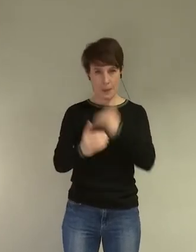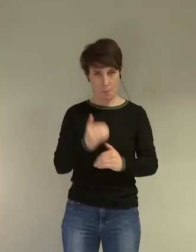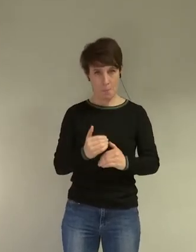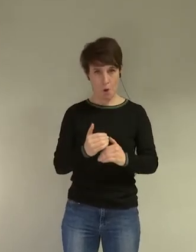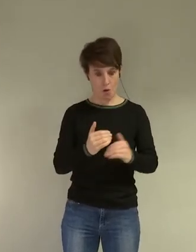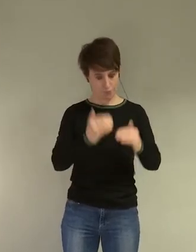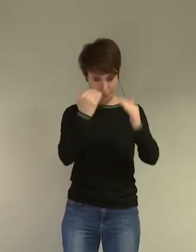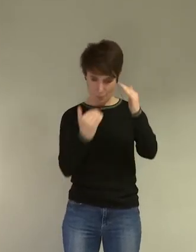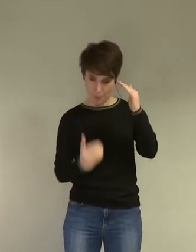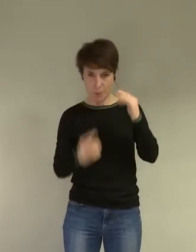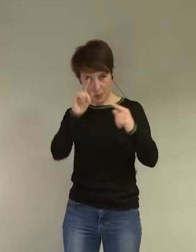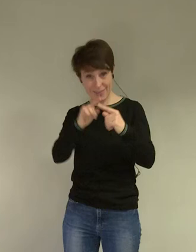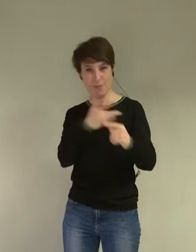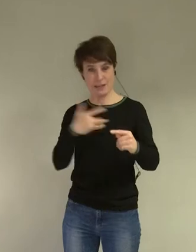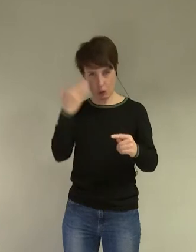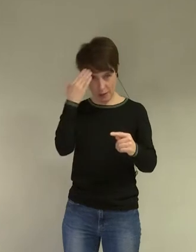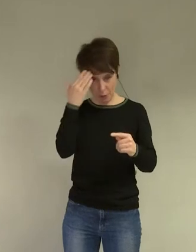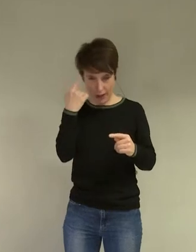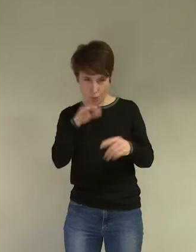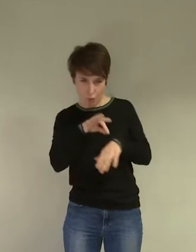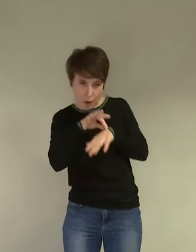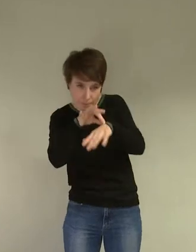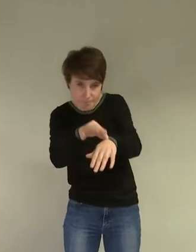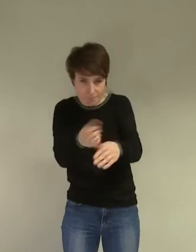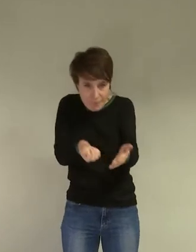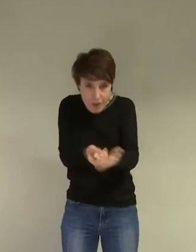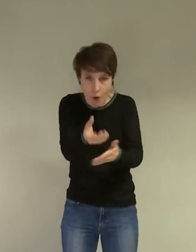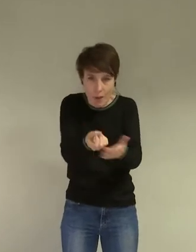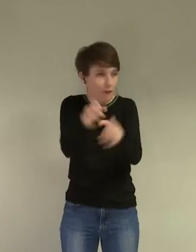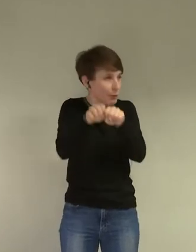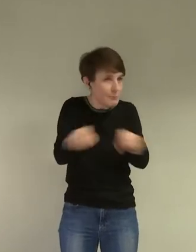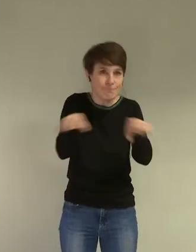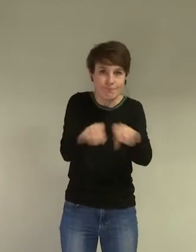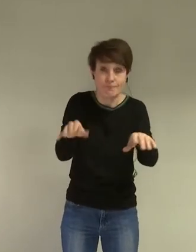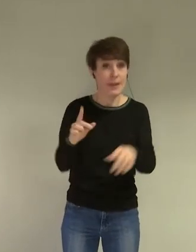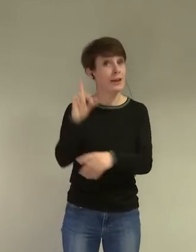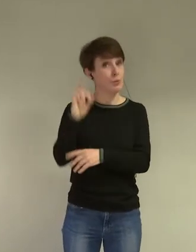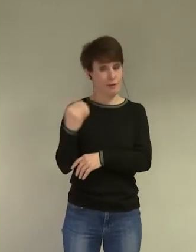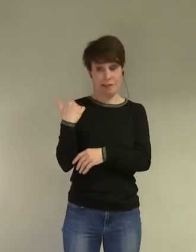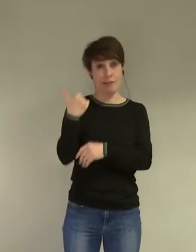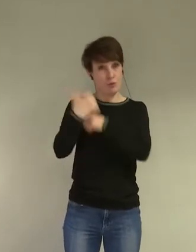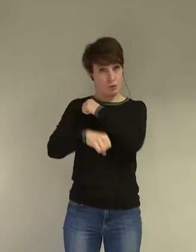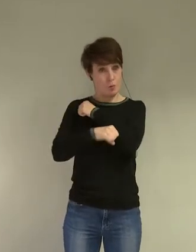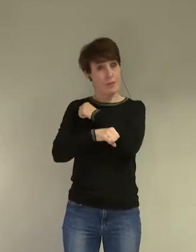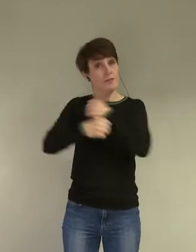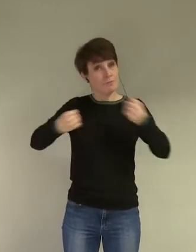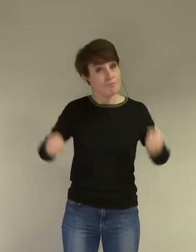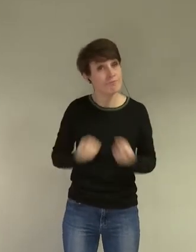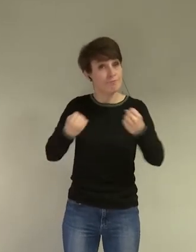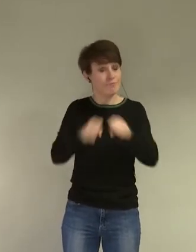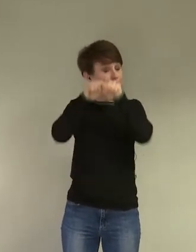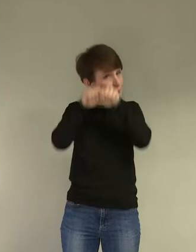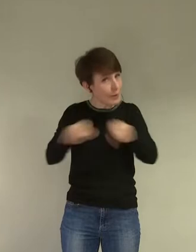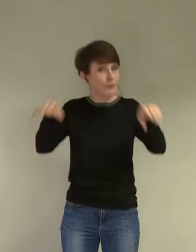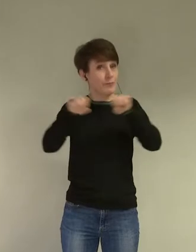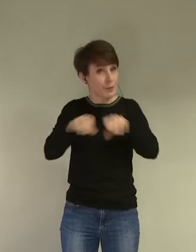nous contribuons à informer orienter accompagner nous l'avons lancée il ya une semaine une campagne d'information large pour